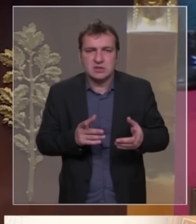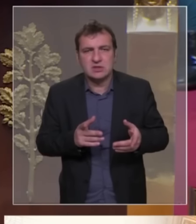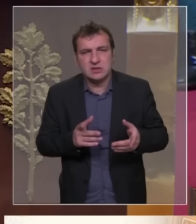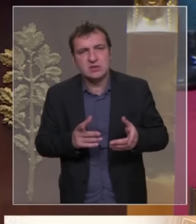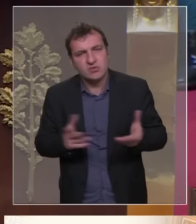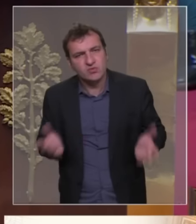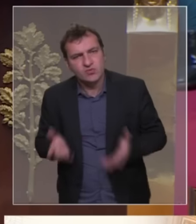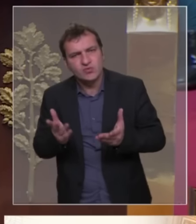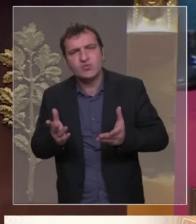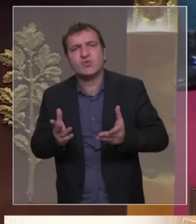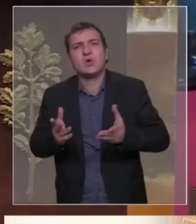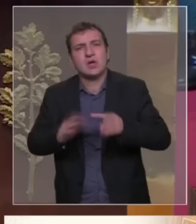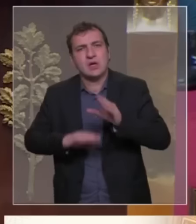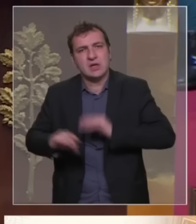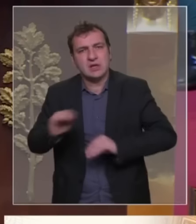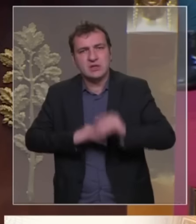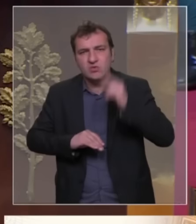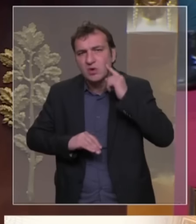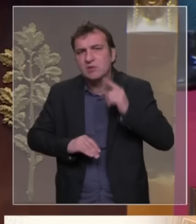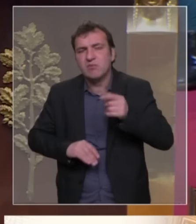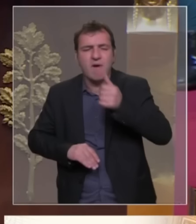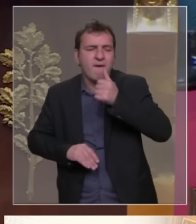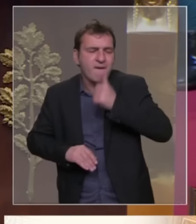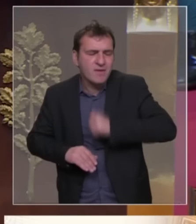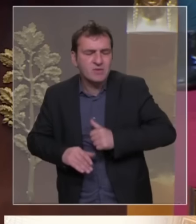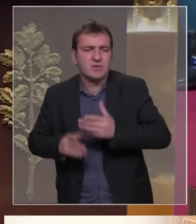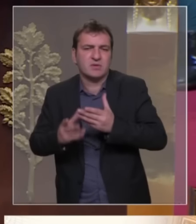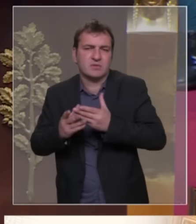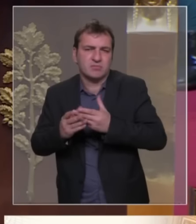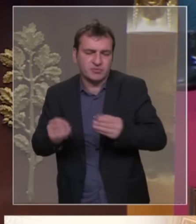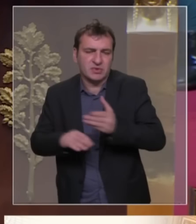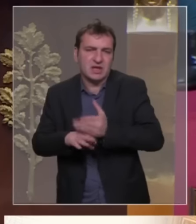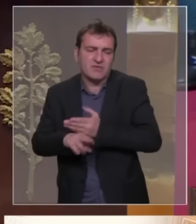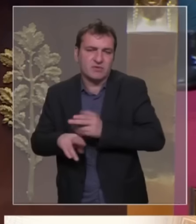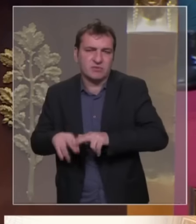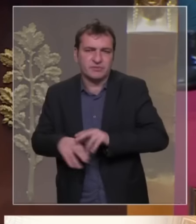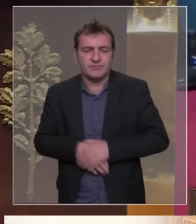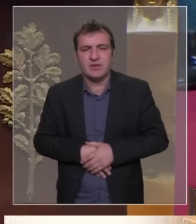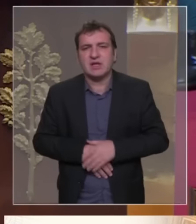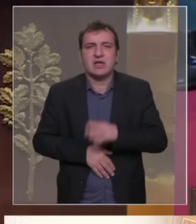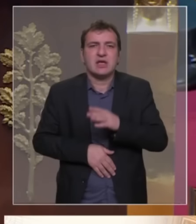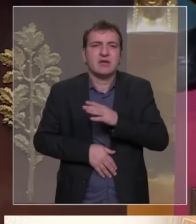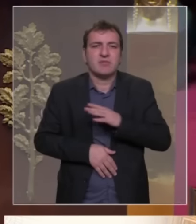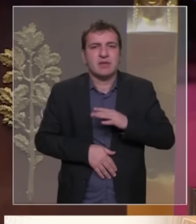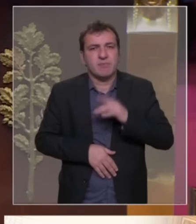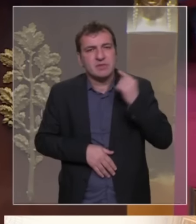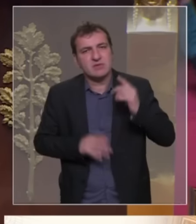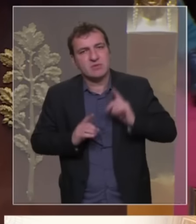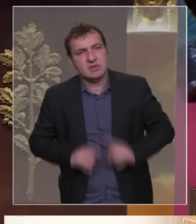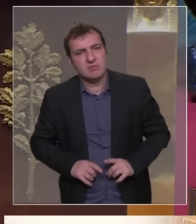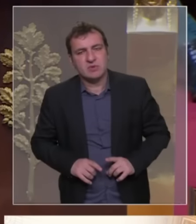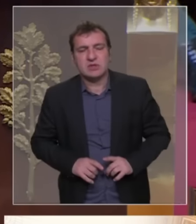2025. Voilà, mesdames et messieurs les députés, une double exigence,